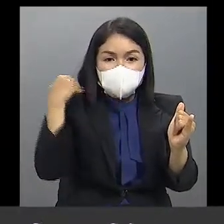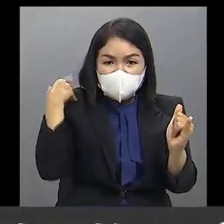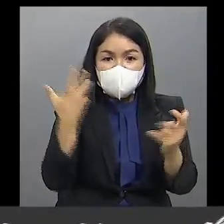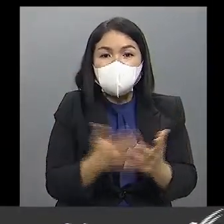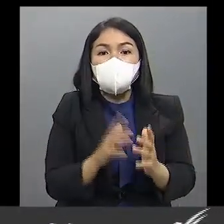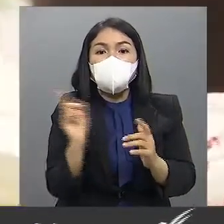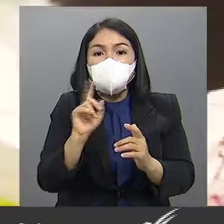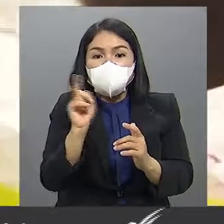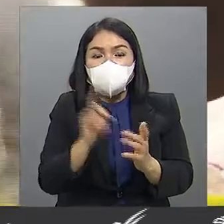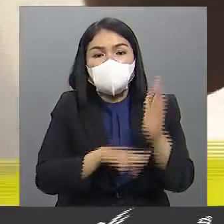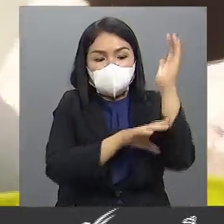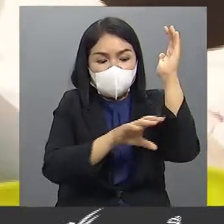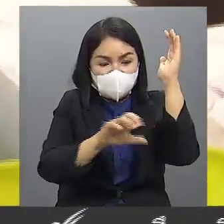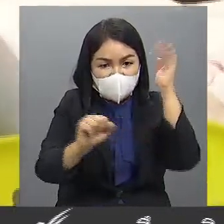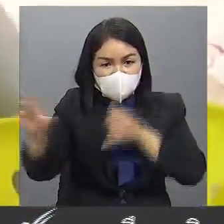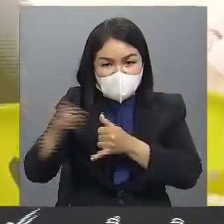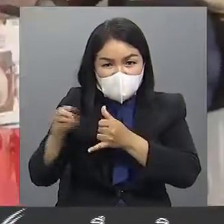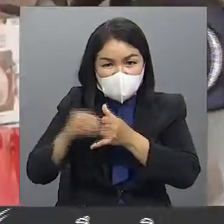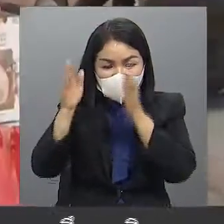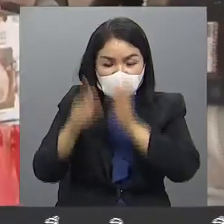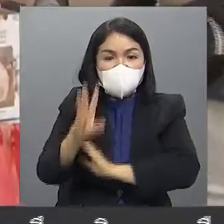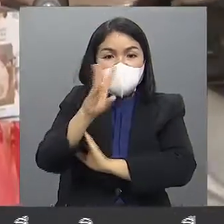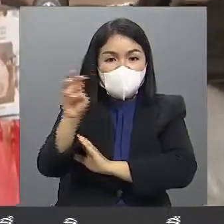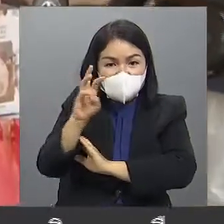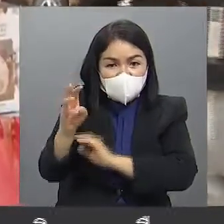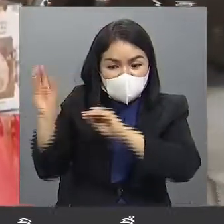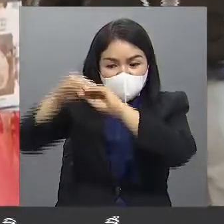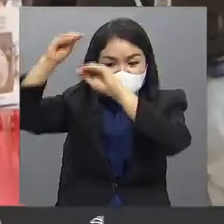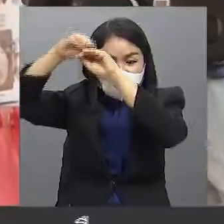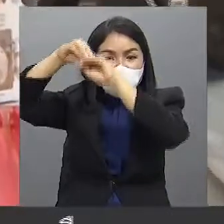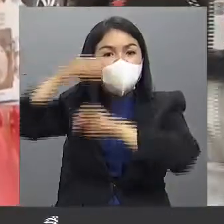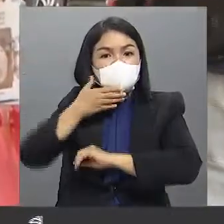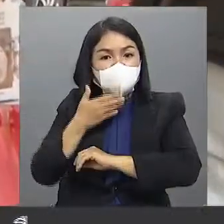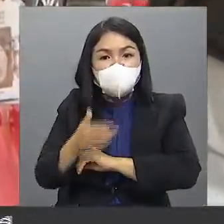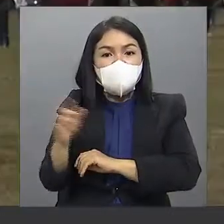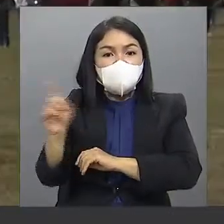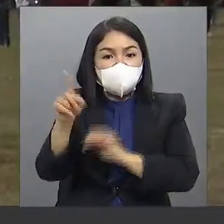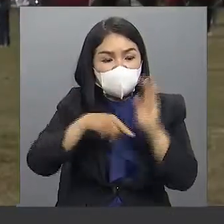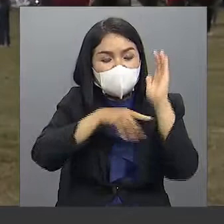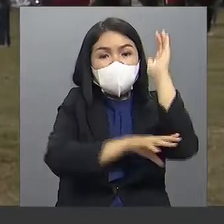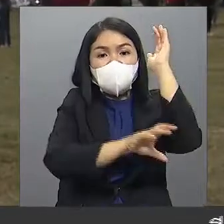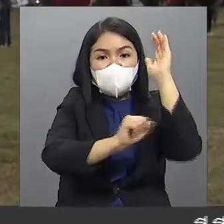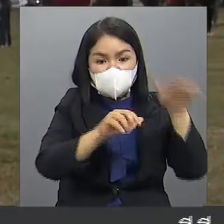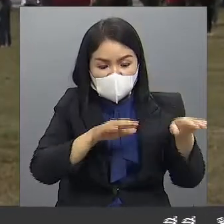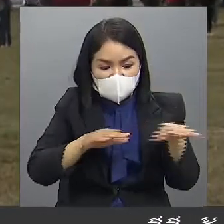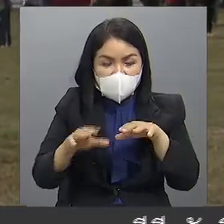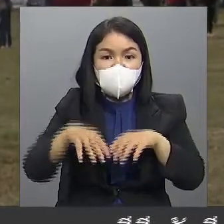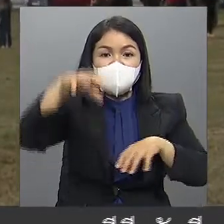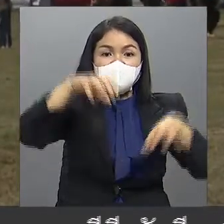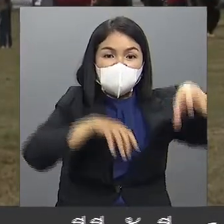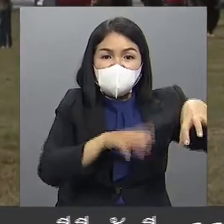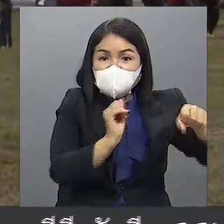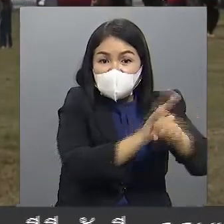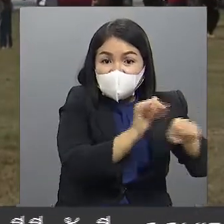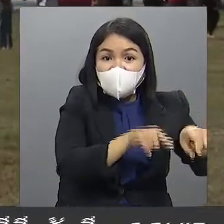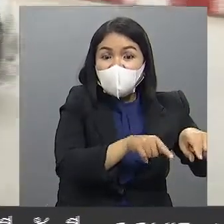ดสงขลาที่มีมากกว่า600คนและยังเพิ่มขึ้นอย่างต่อเนื่องทำให้ทางจังหวัดสงขลานั้นเตรียมพร้อมเปิดโรงพยาบาลสนามเพิ่มเติมอีก5แห่งนะ